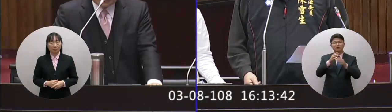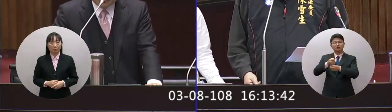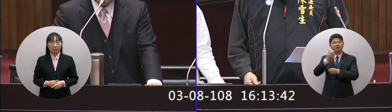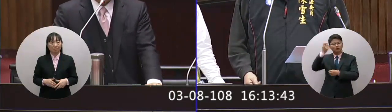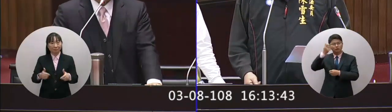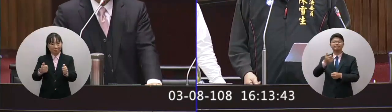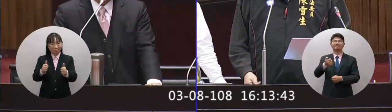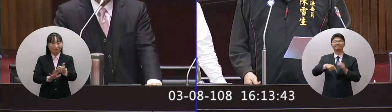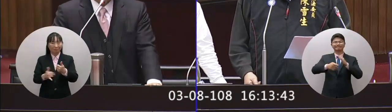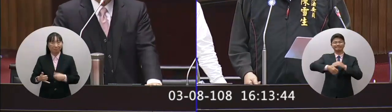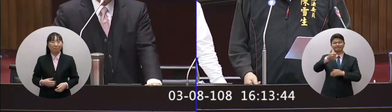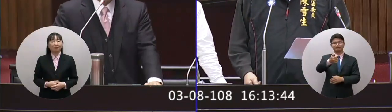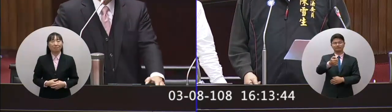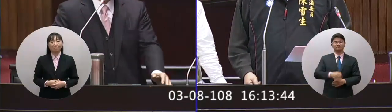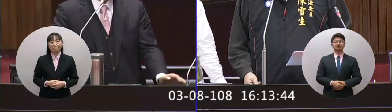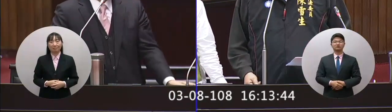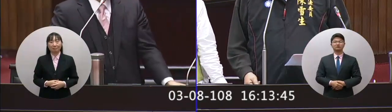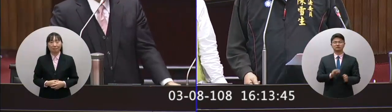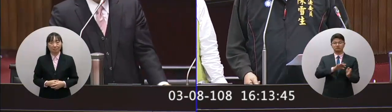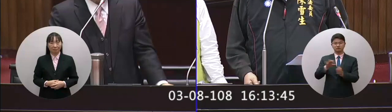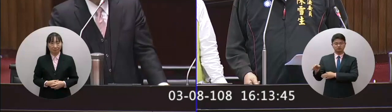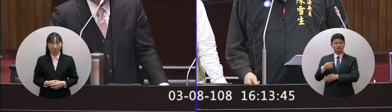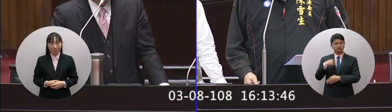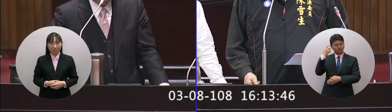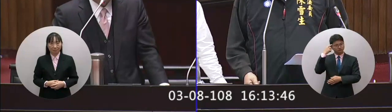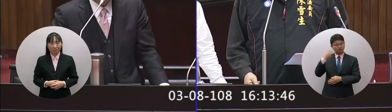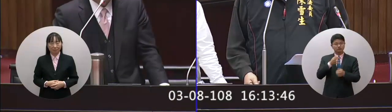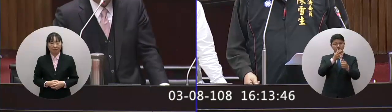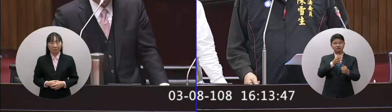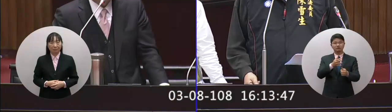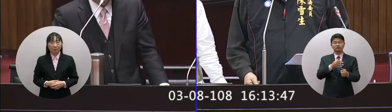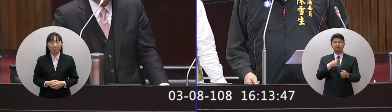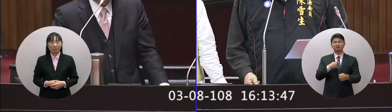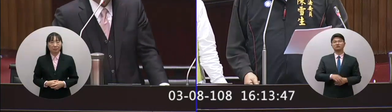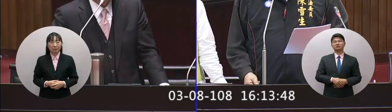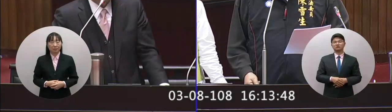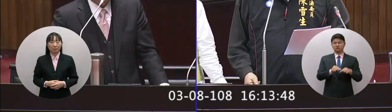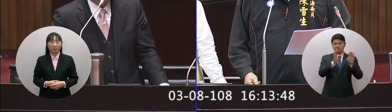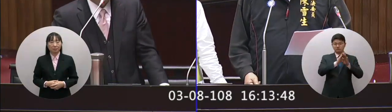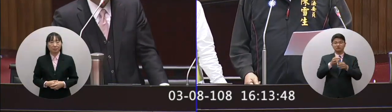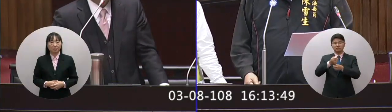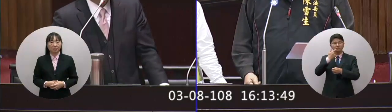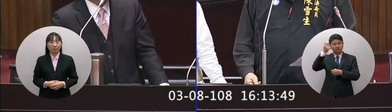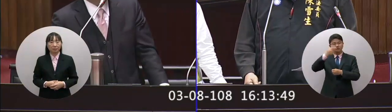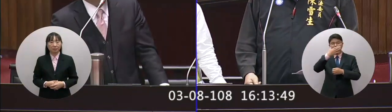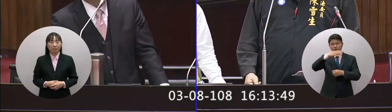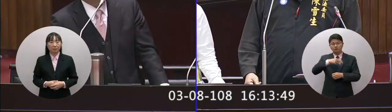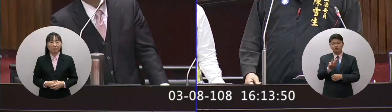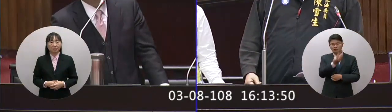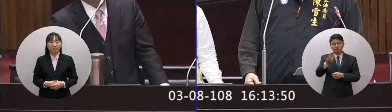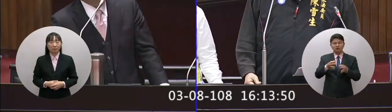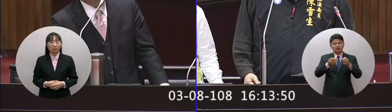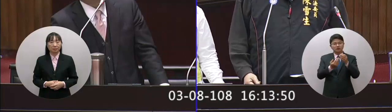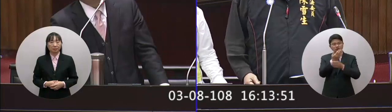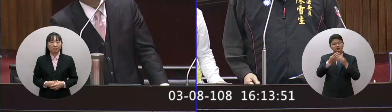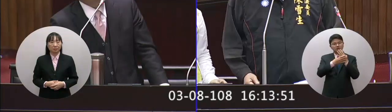院长。 谢谢委员。 那么接下来我要跟院长谈到我们离岛金门马祖澎湖的产业发展哈，我